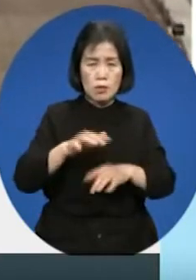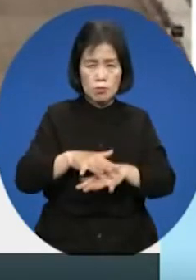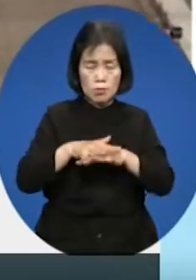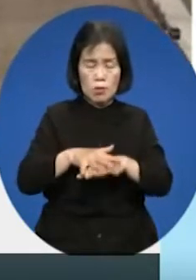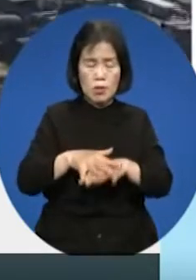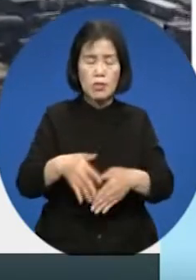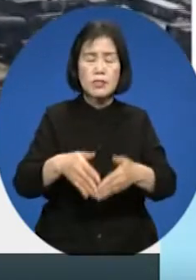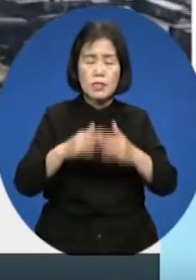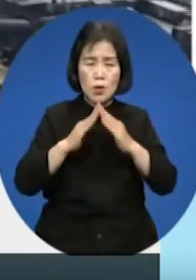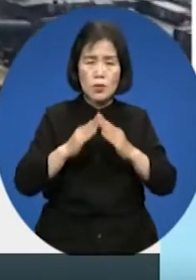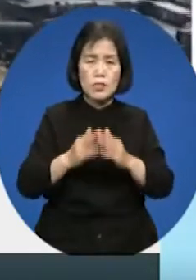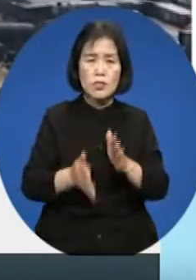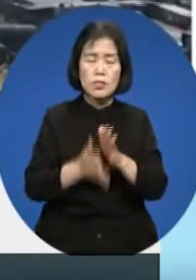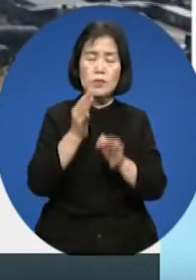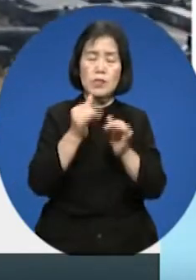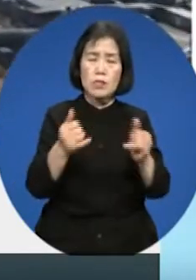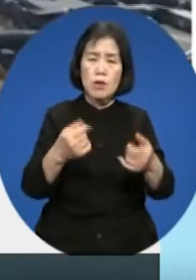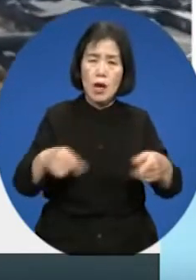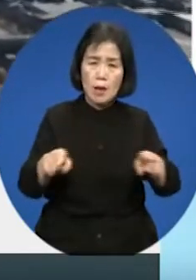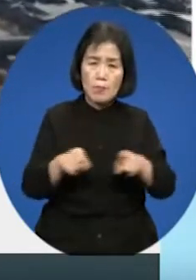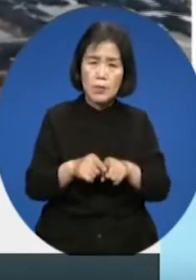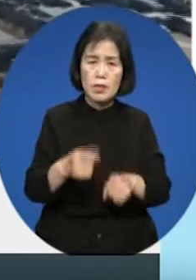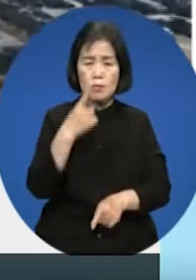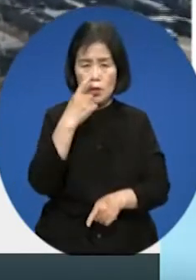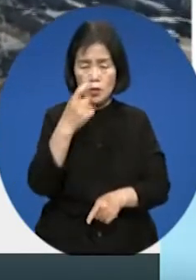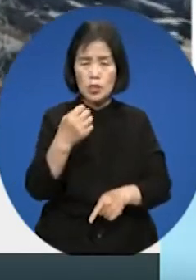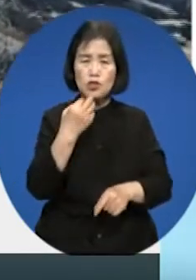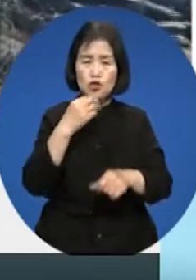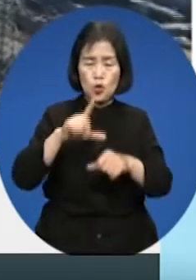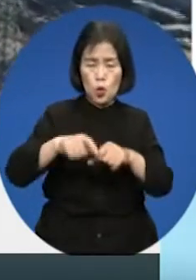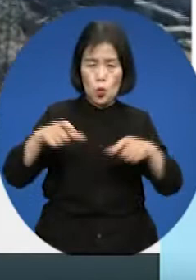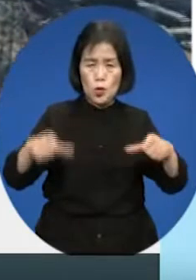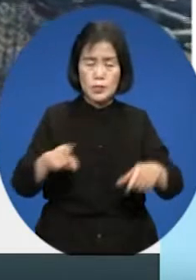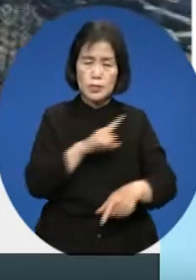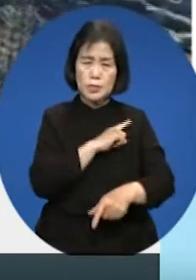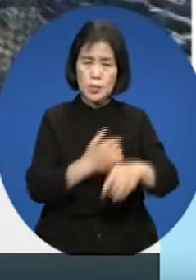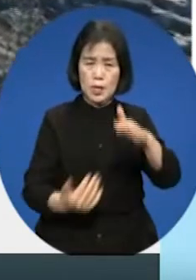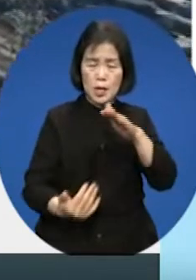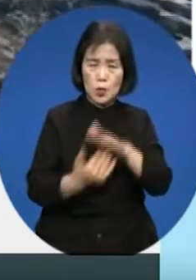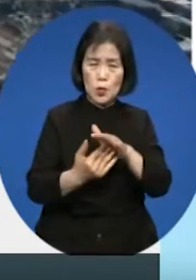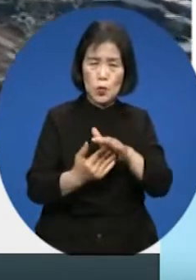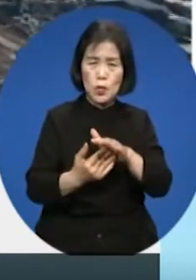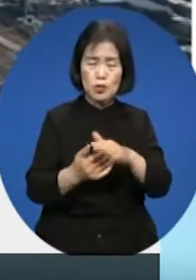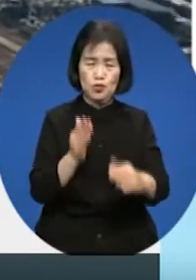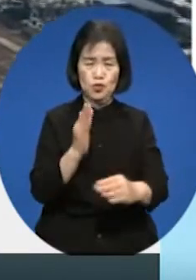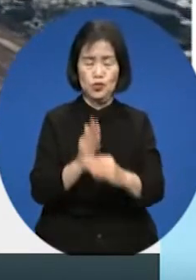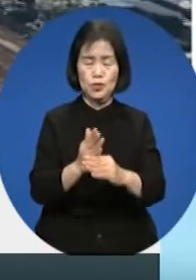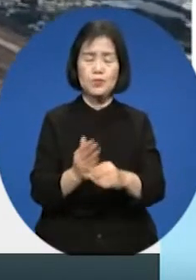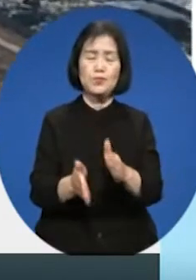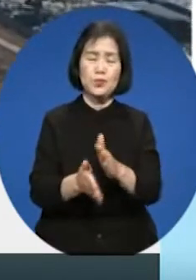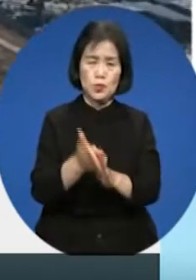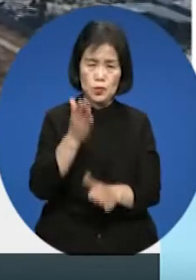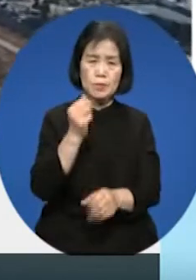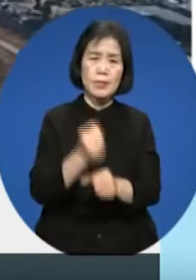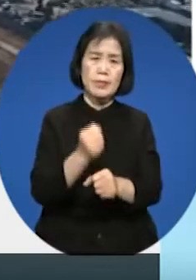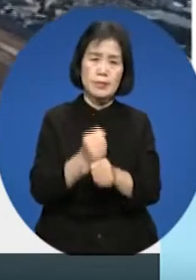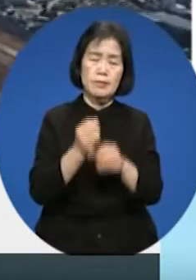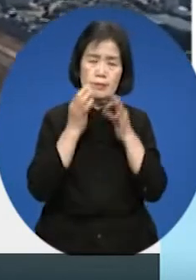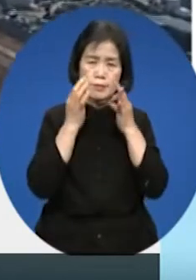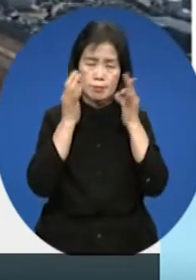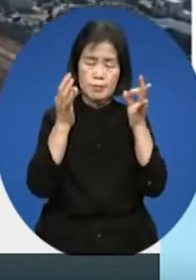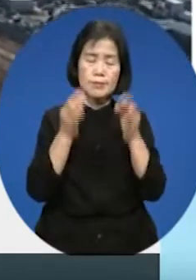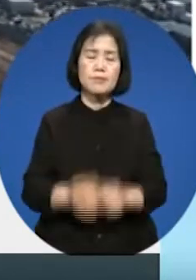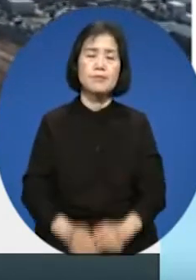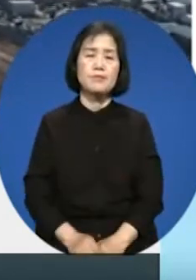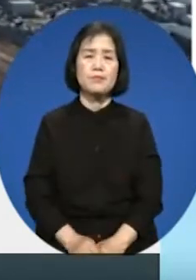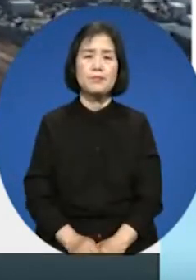세워서 시민들과 함께 네. 정말 멋진 수도권 최고의 서부권의 가장 중심적인 도시를 만들어 가려고 합니다. 근데